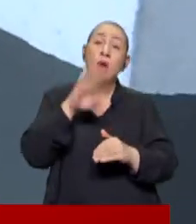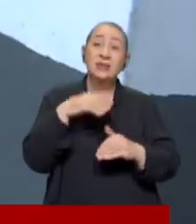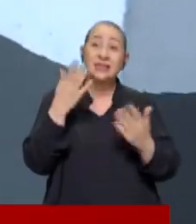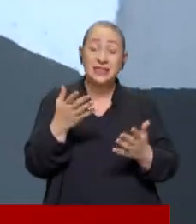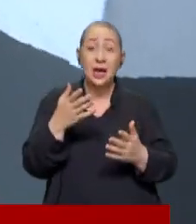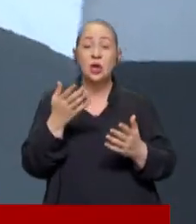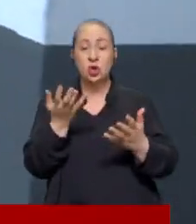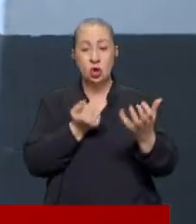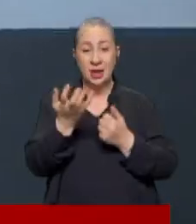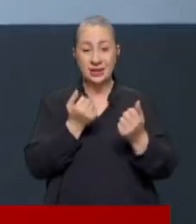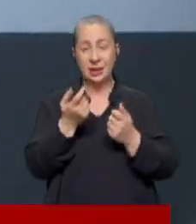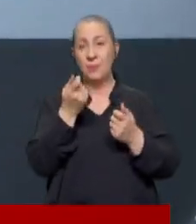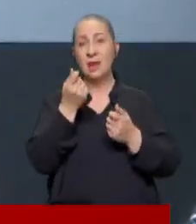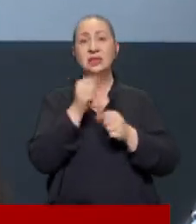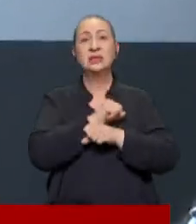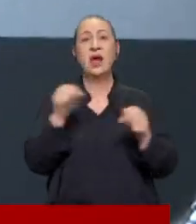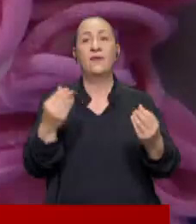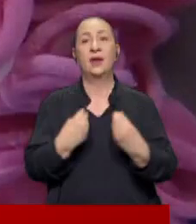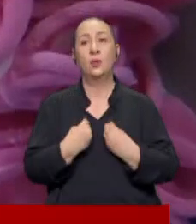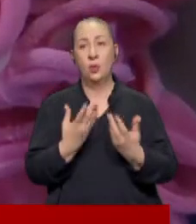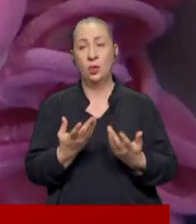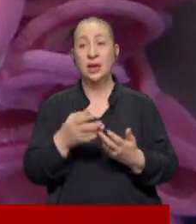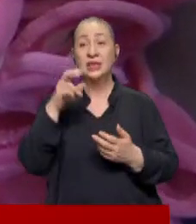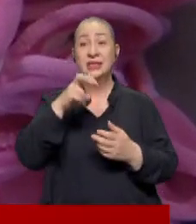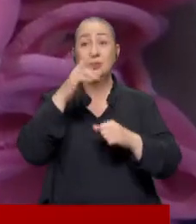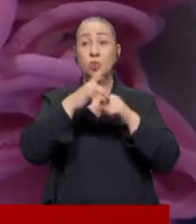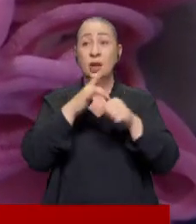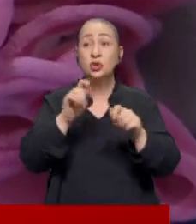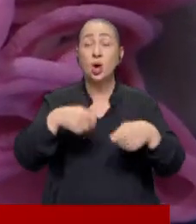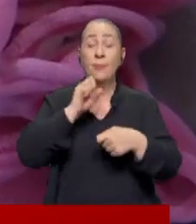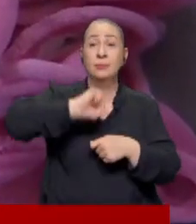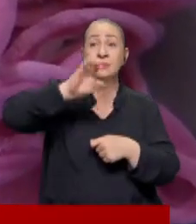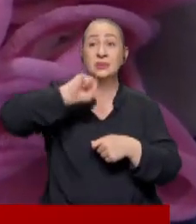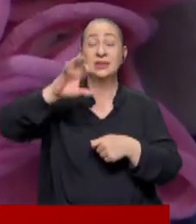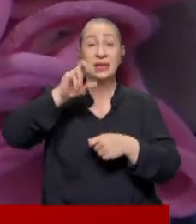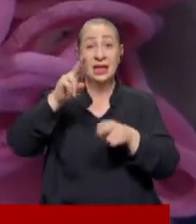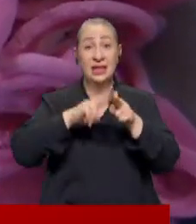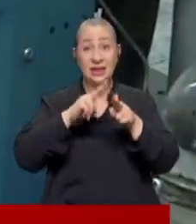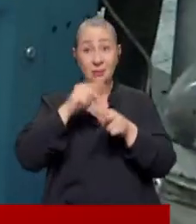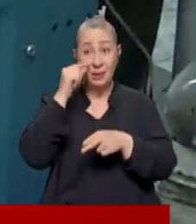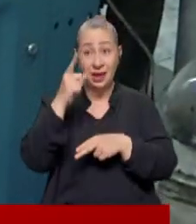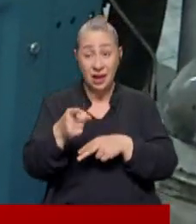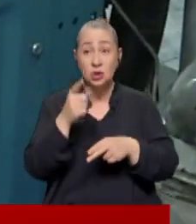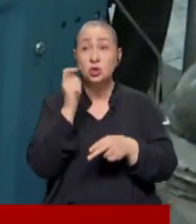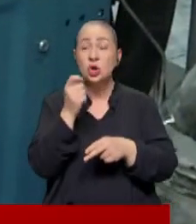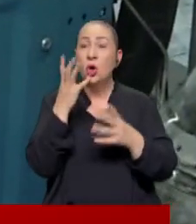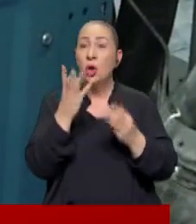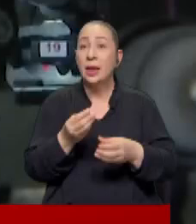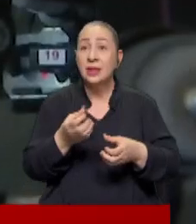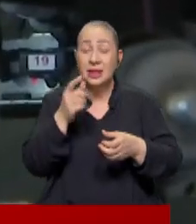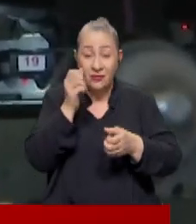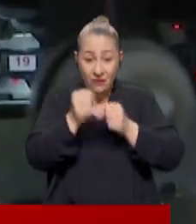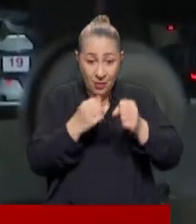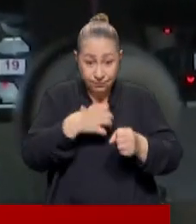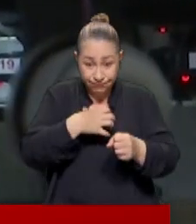sonrasındaysa tüketicinin enflasyonunu etkiliyor. 8 ülkeye çorap gönderen sanayici Kazım Özeren, zorda olan üretici